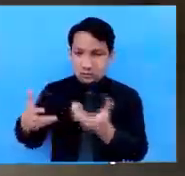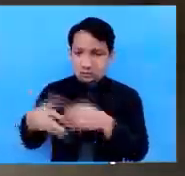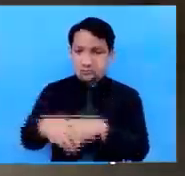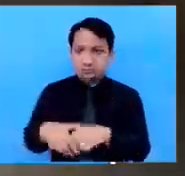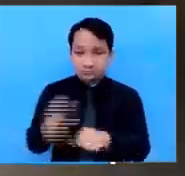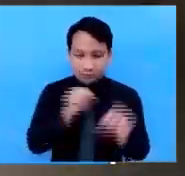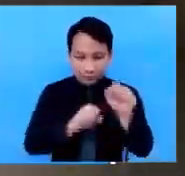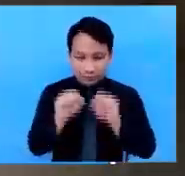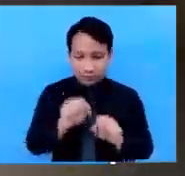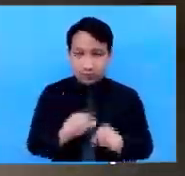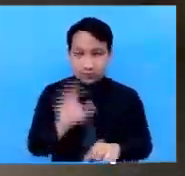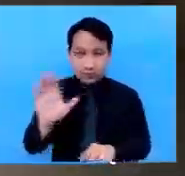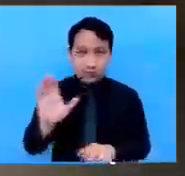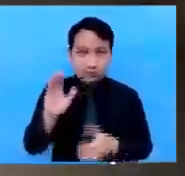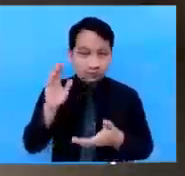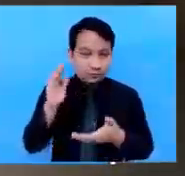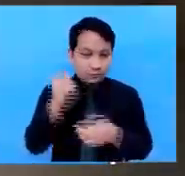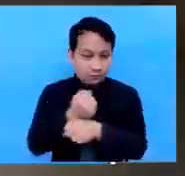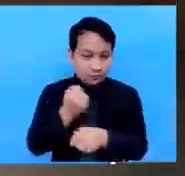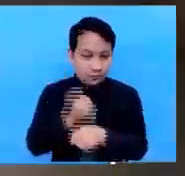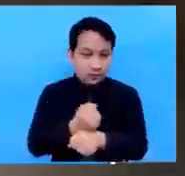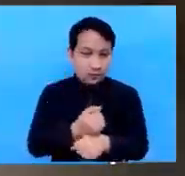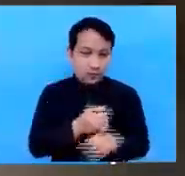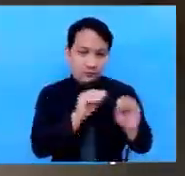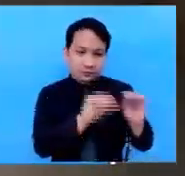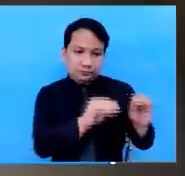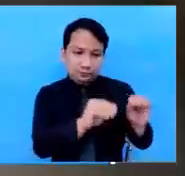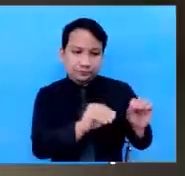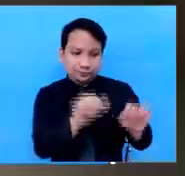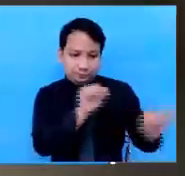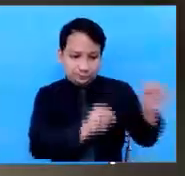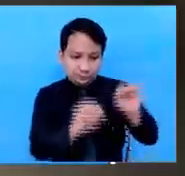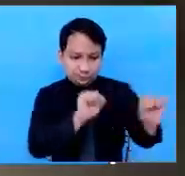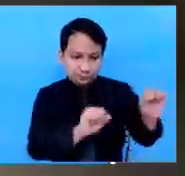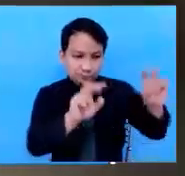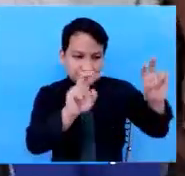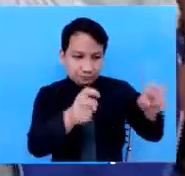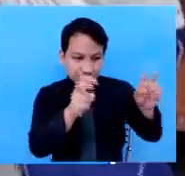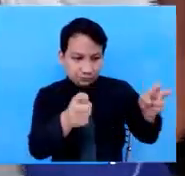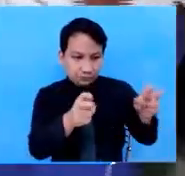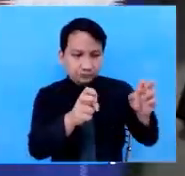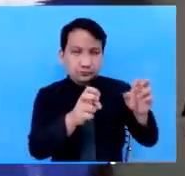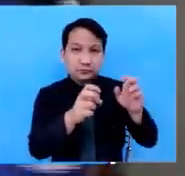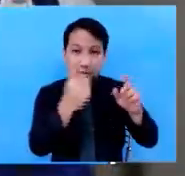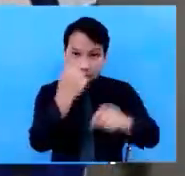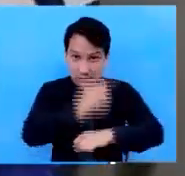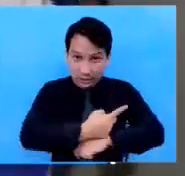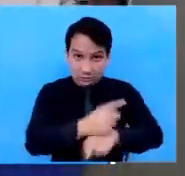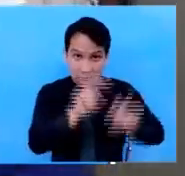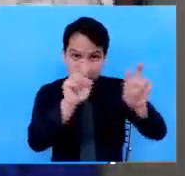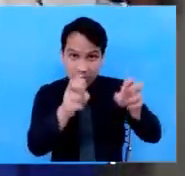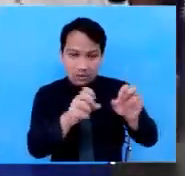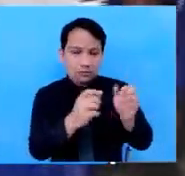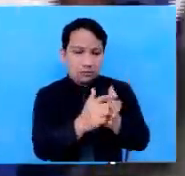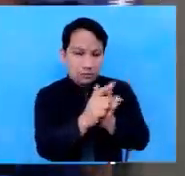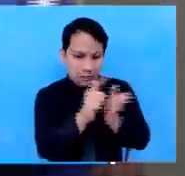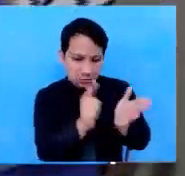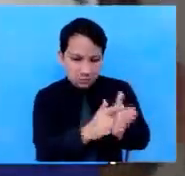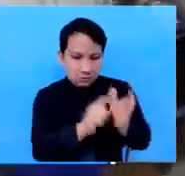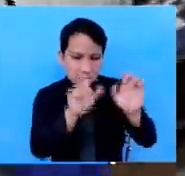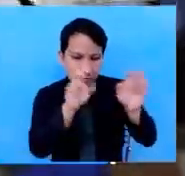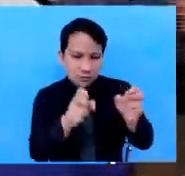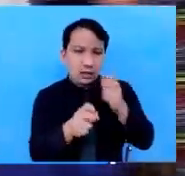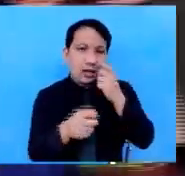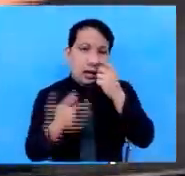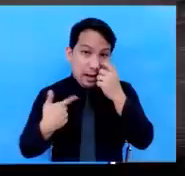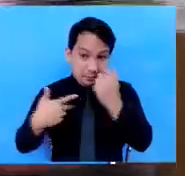yung subject. So habang itinuturo, for example, yung topic for the day o yung science subject na yon, may reading din